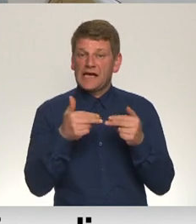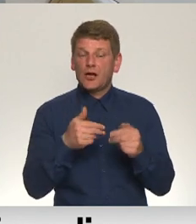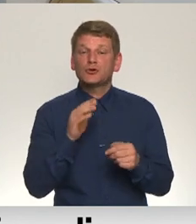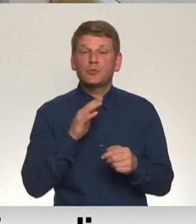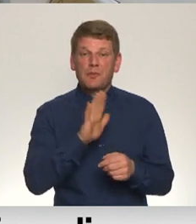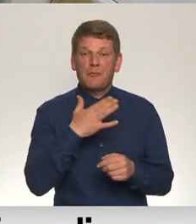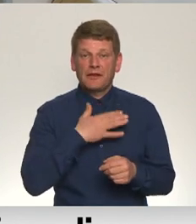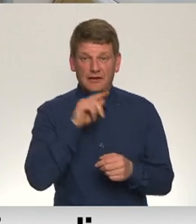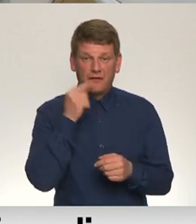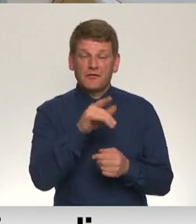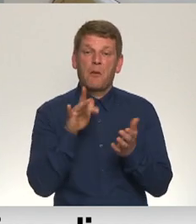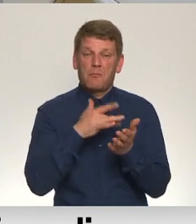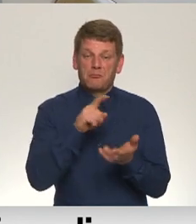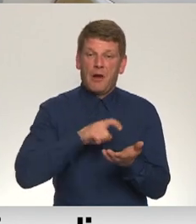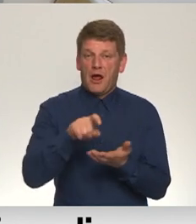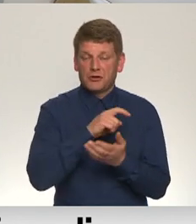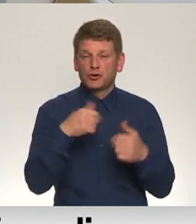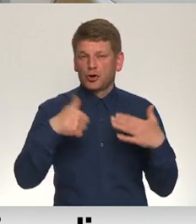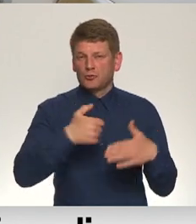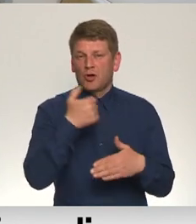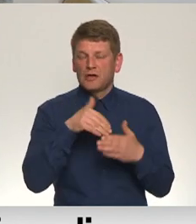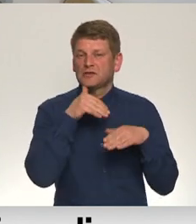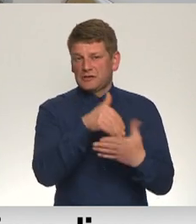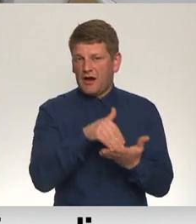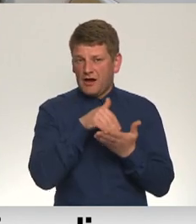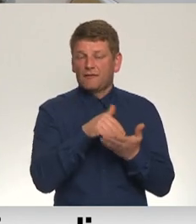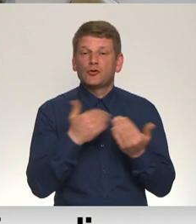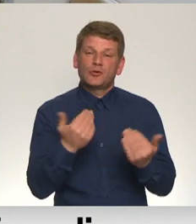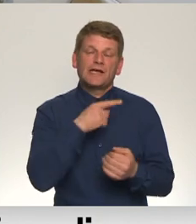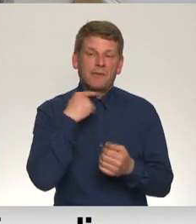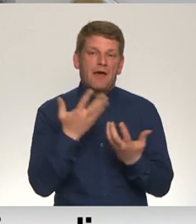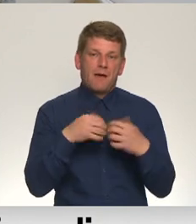Tā arī plats krāja putekļus 60 gadus, un šodien gribējām tās atdot.